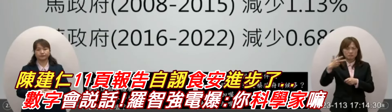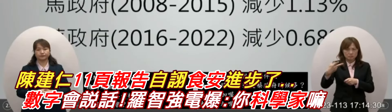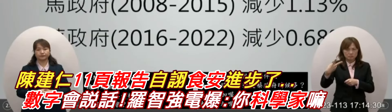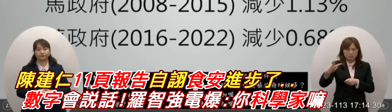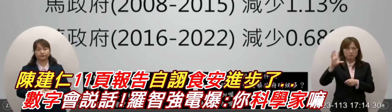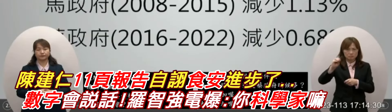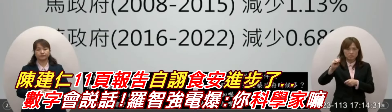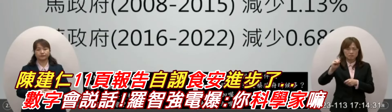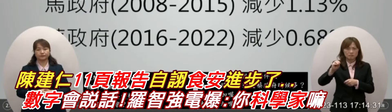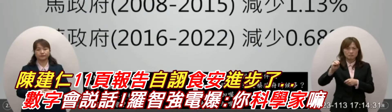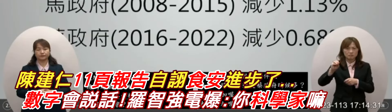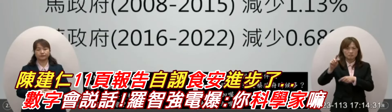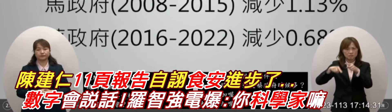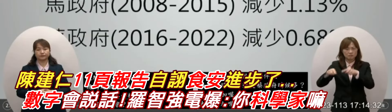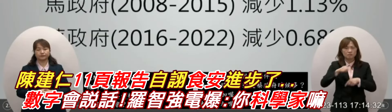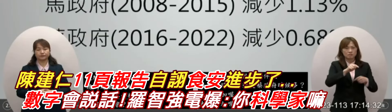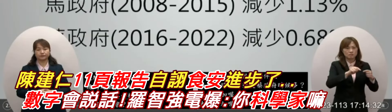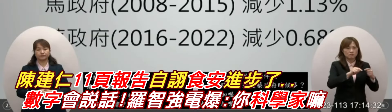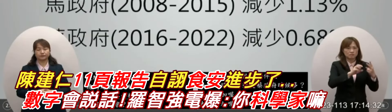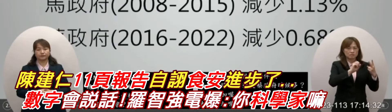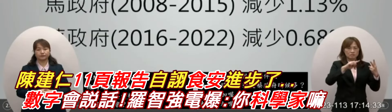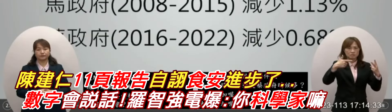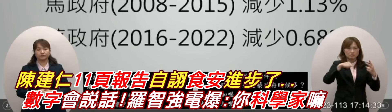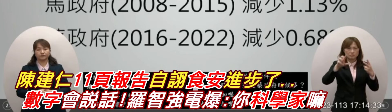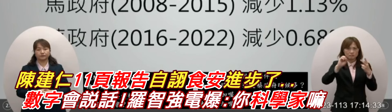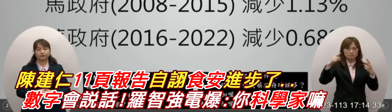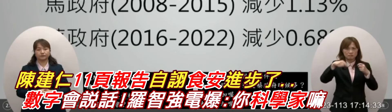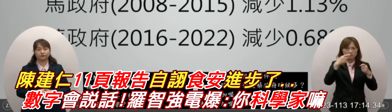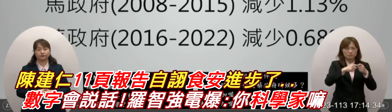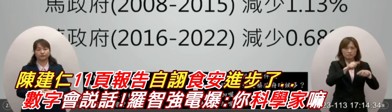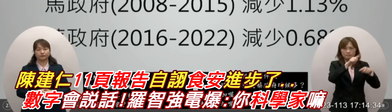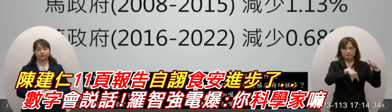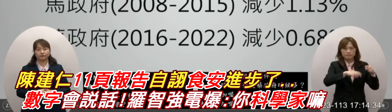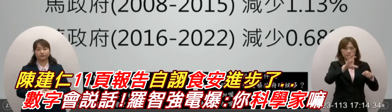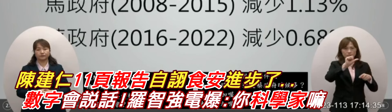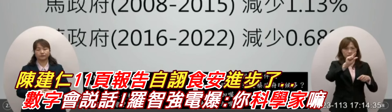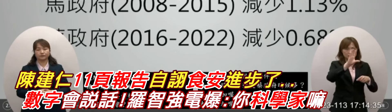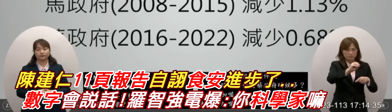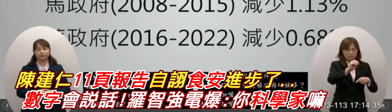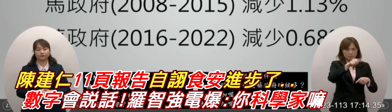723782件，蔡英文政府2016年到2022年平均每年